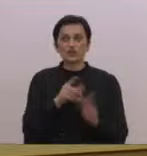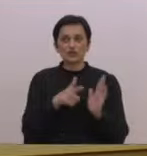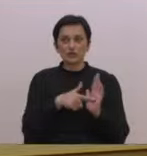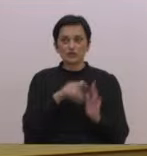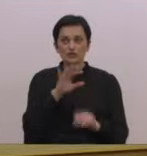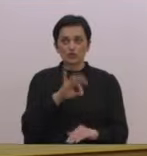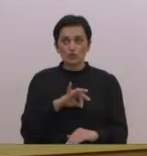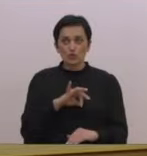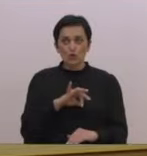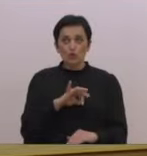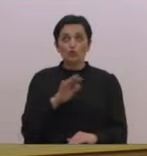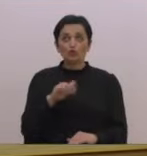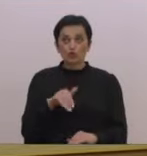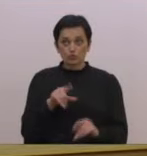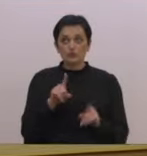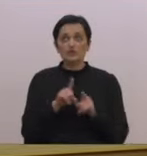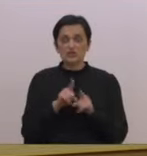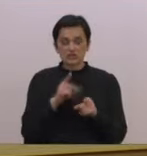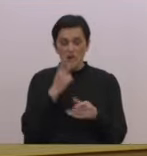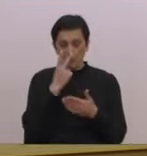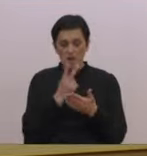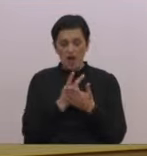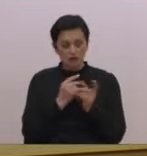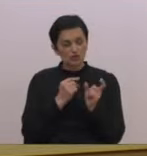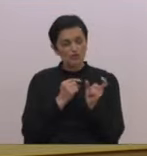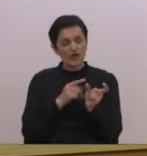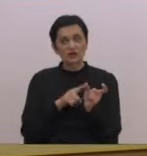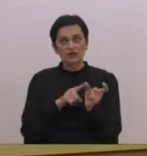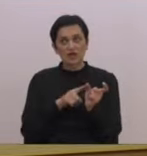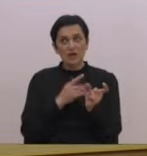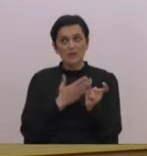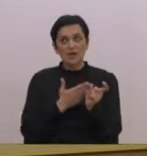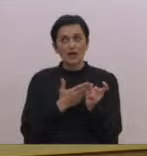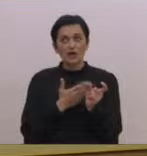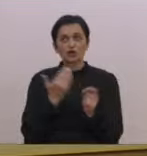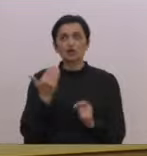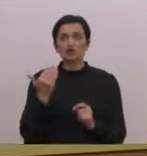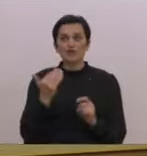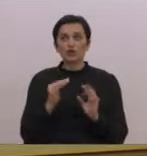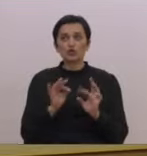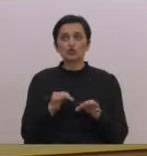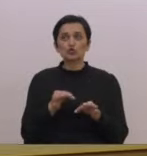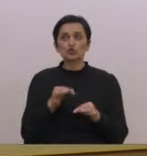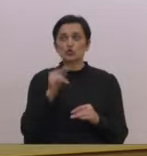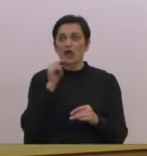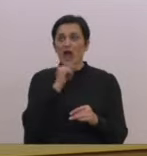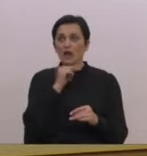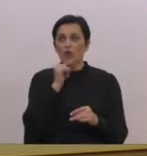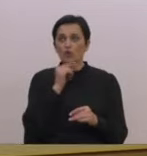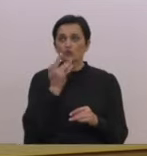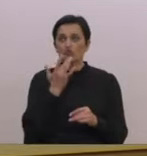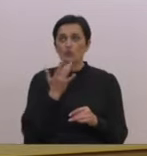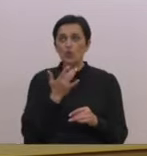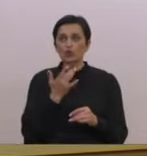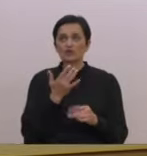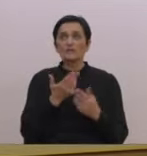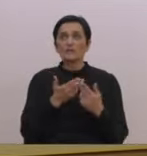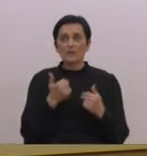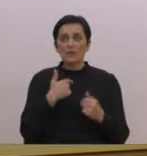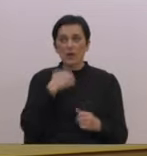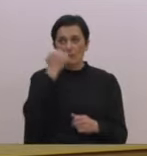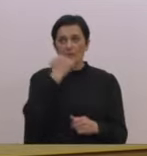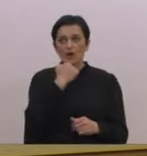7%. Თუმცა ესეც ხომ მაჩვენებელია თქვენი სწორი ეკონომიური პოლიტიკის და მე